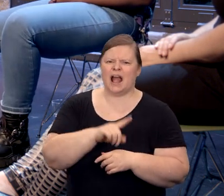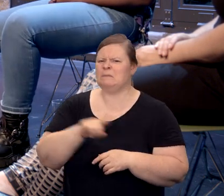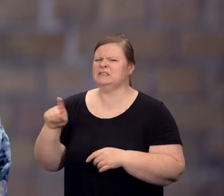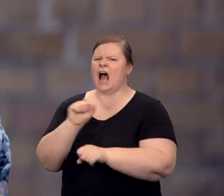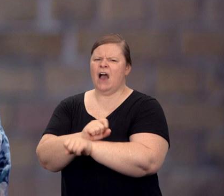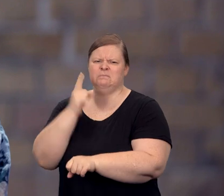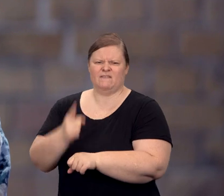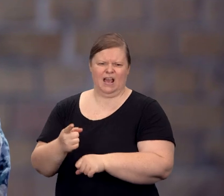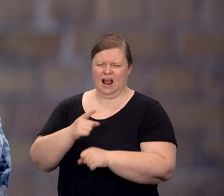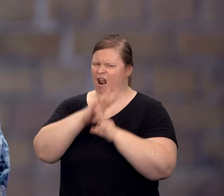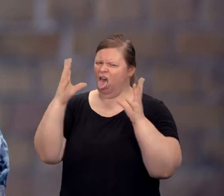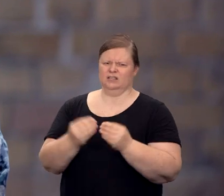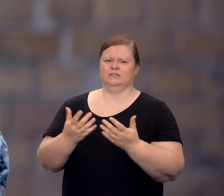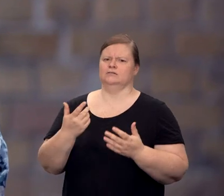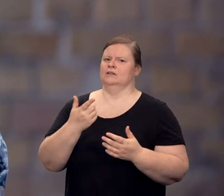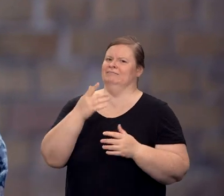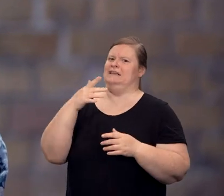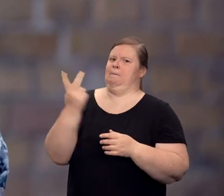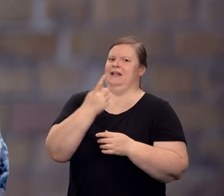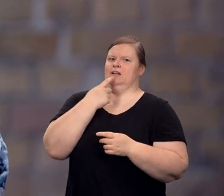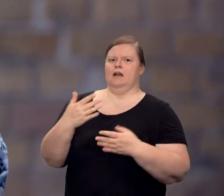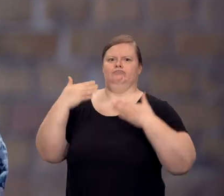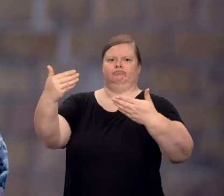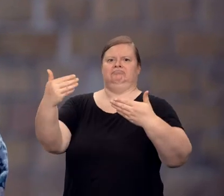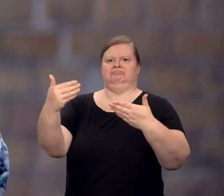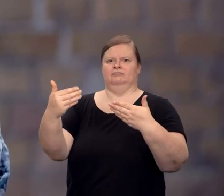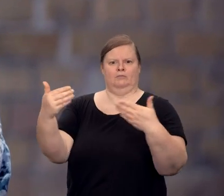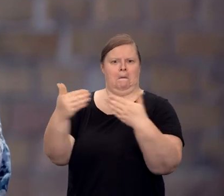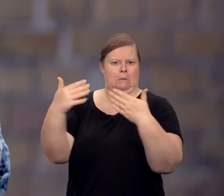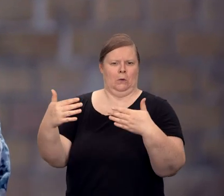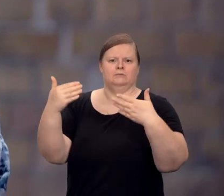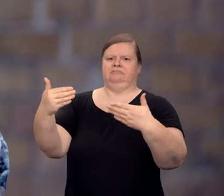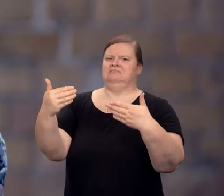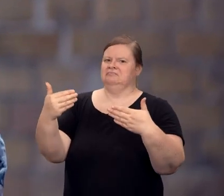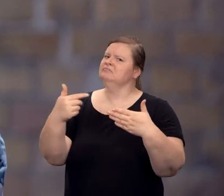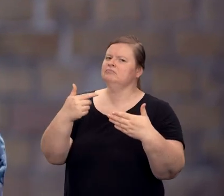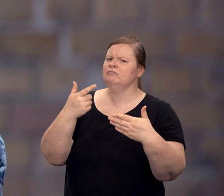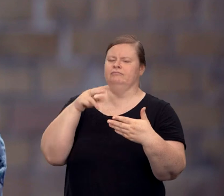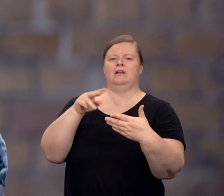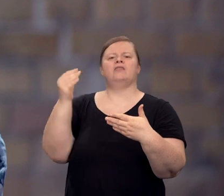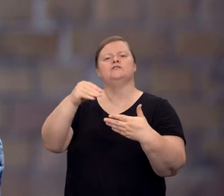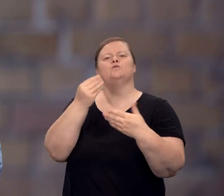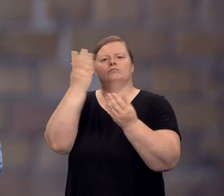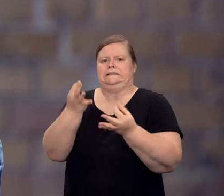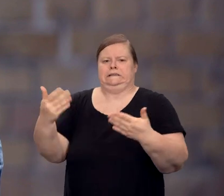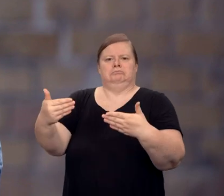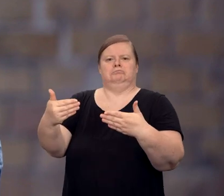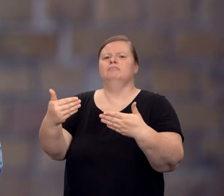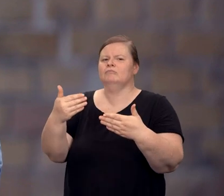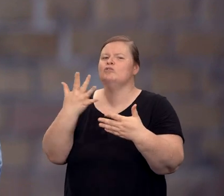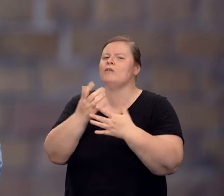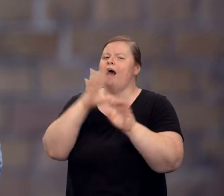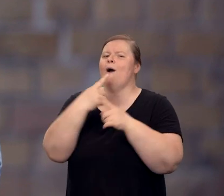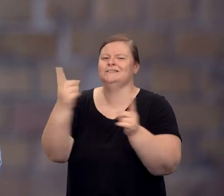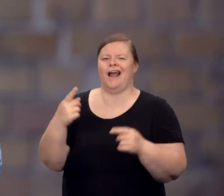Haftbefehl. Und in dem Moment, in dem man all diese Sachen nebeneinander stellt, obwohl man eben eigentlich gar nichts mehr dazu sagt, hat man natürlich auch eine Aussage